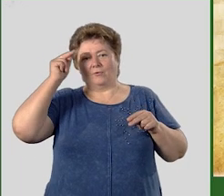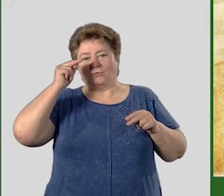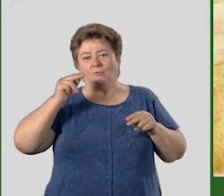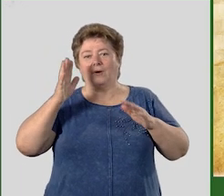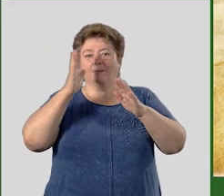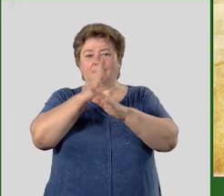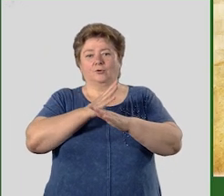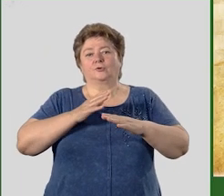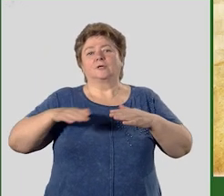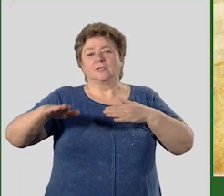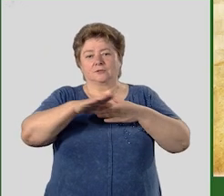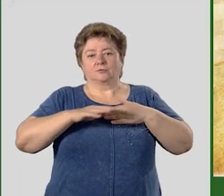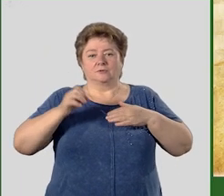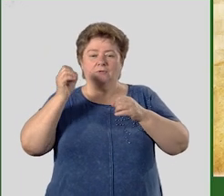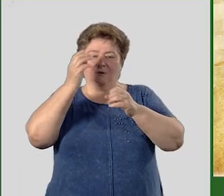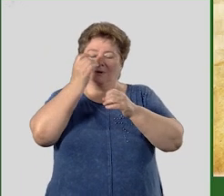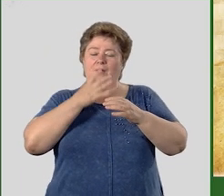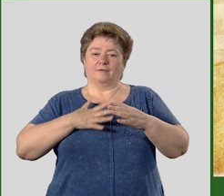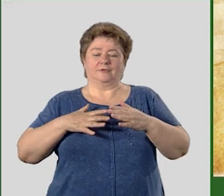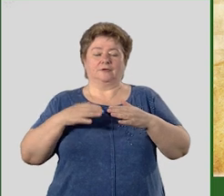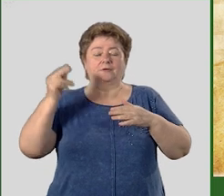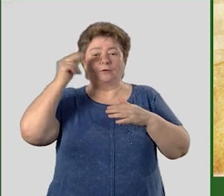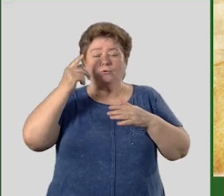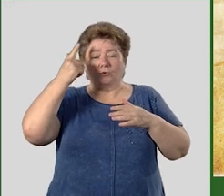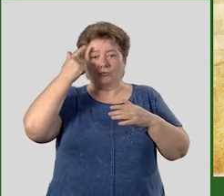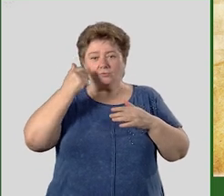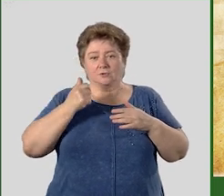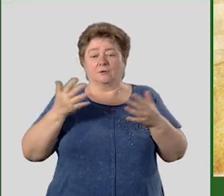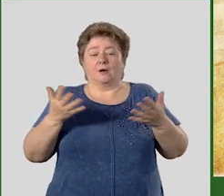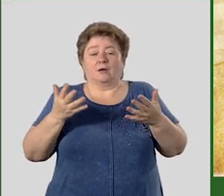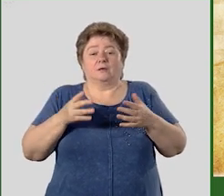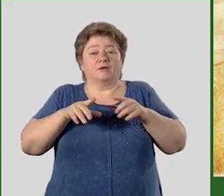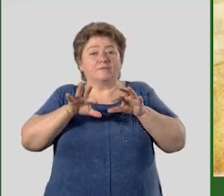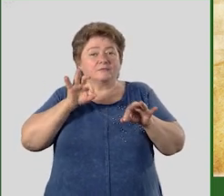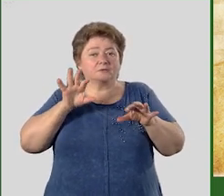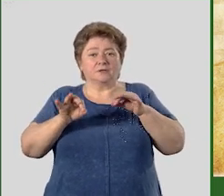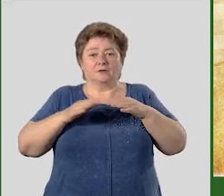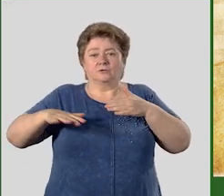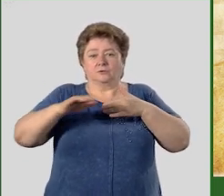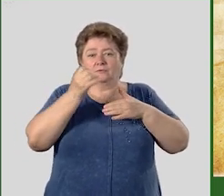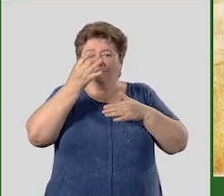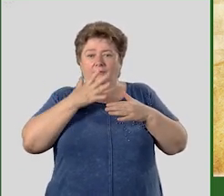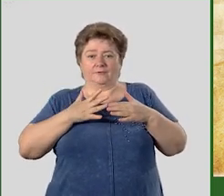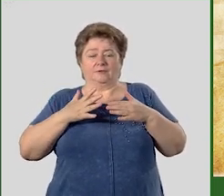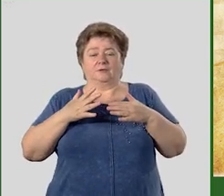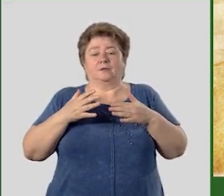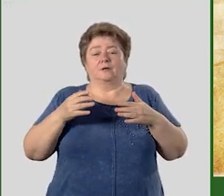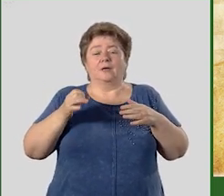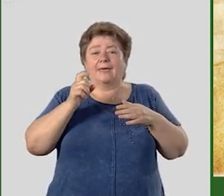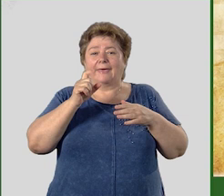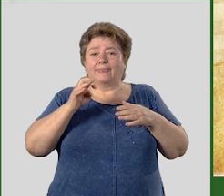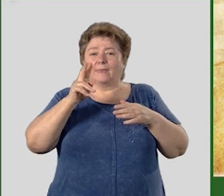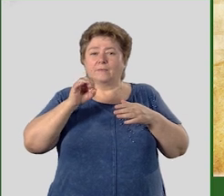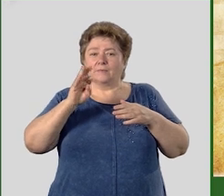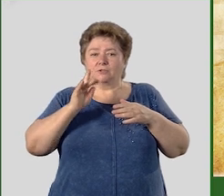– природные зоны Африки. На уроке мы с вами узнаем, какие выделяют природные зоны в Африке, об